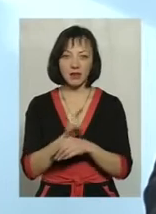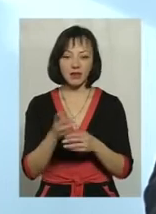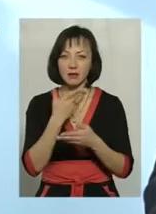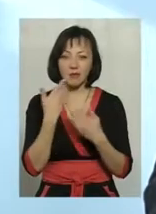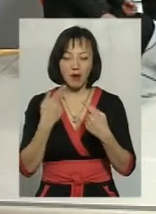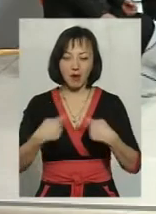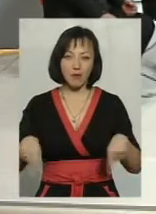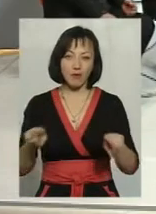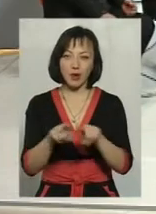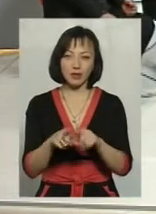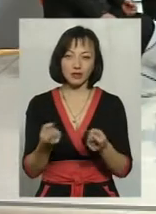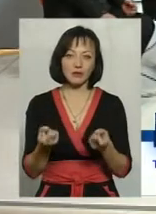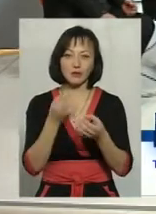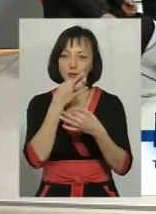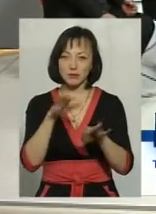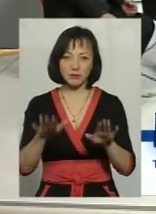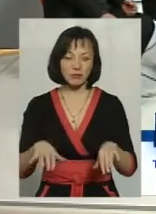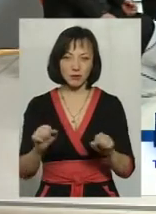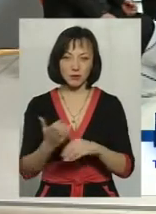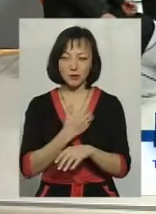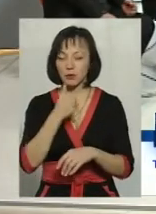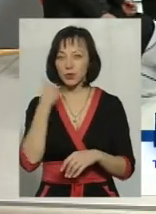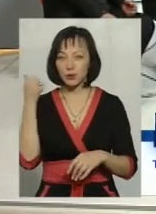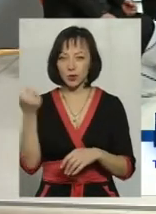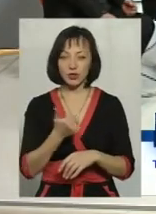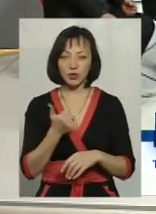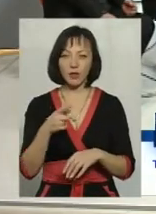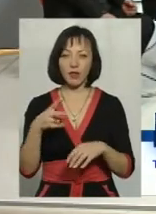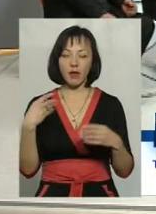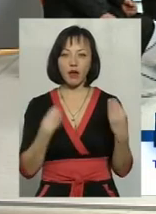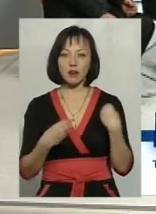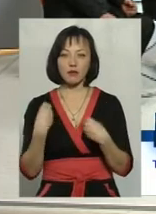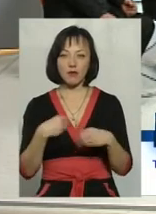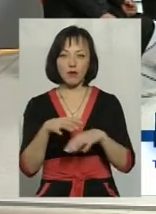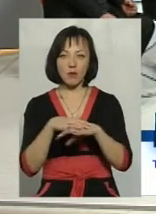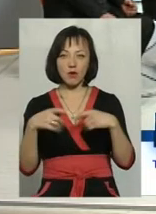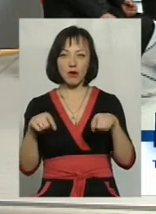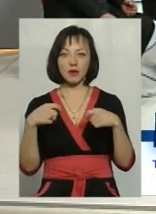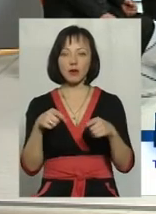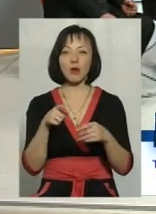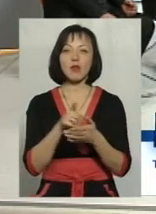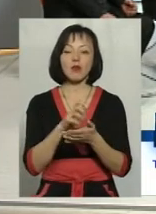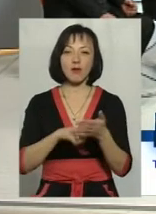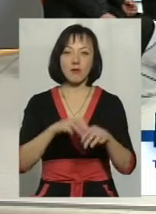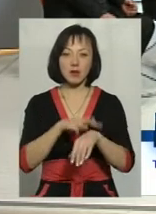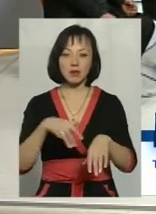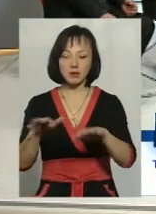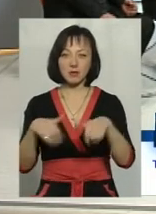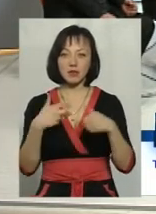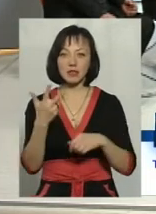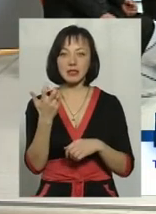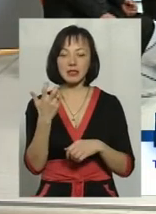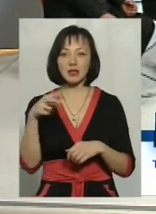меж, не має кордонів. І буквально минулого тижня на речовому ринку податкової міліції у нас було вилучено